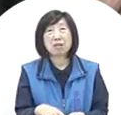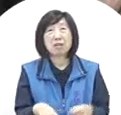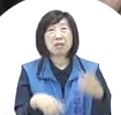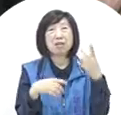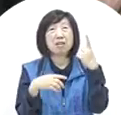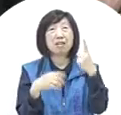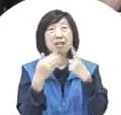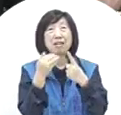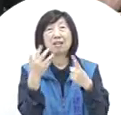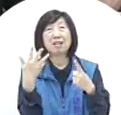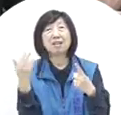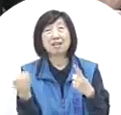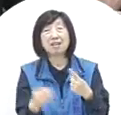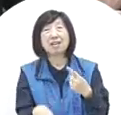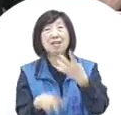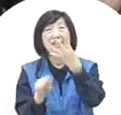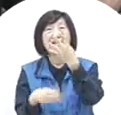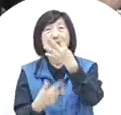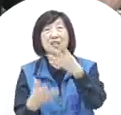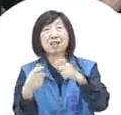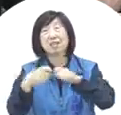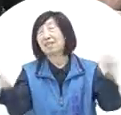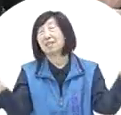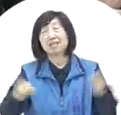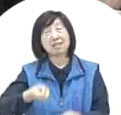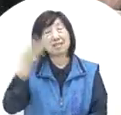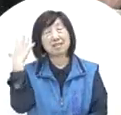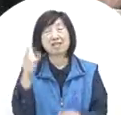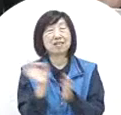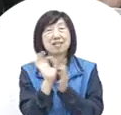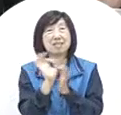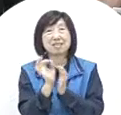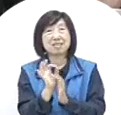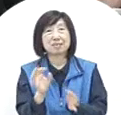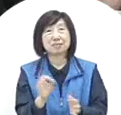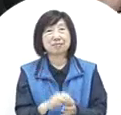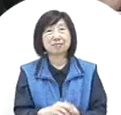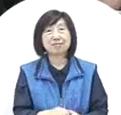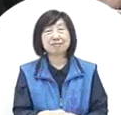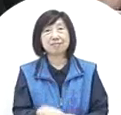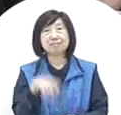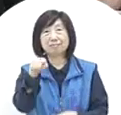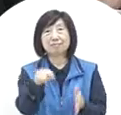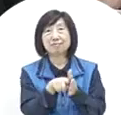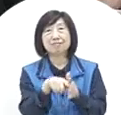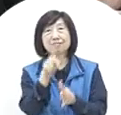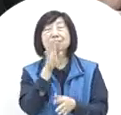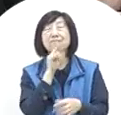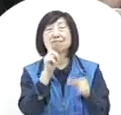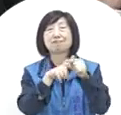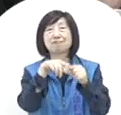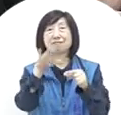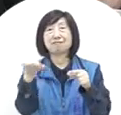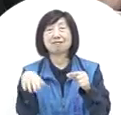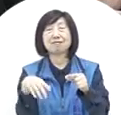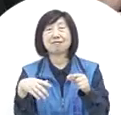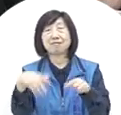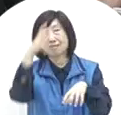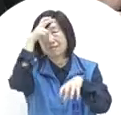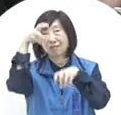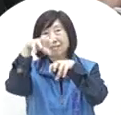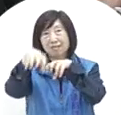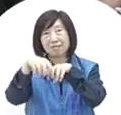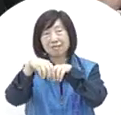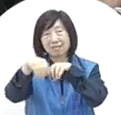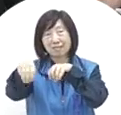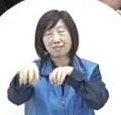1989 四月七号，有点久，您忘记了，没关系哈。4月7号，当时您是中山这个警分局的刑事组